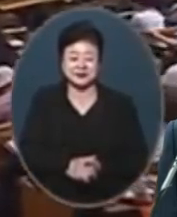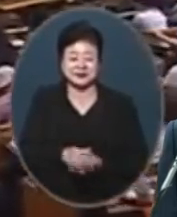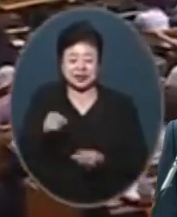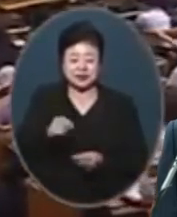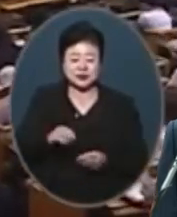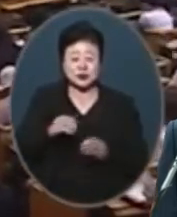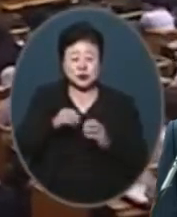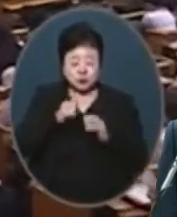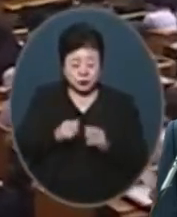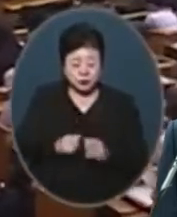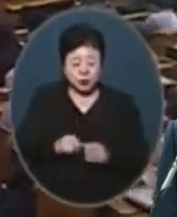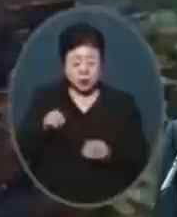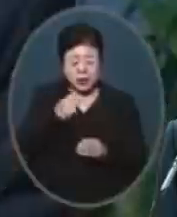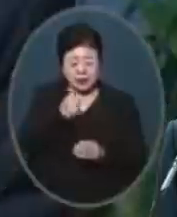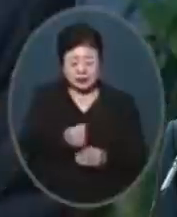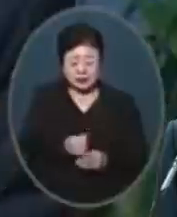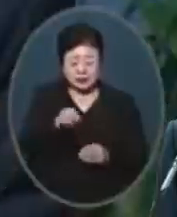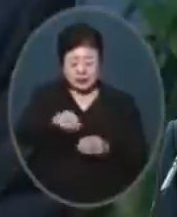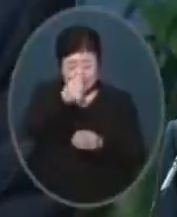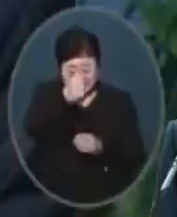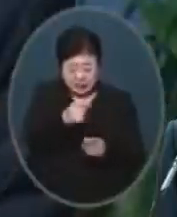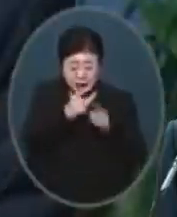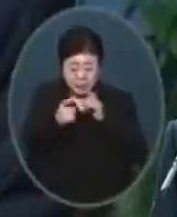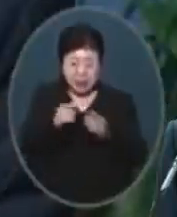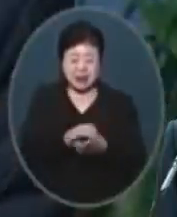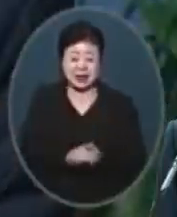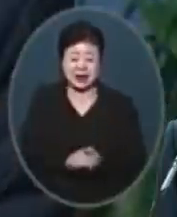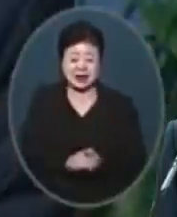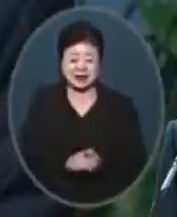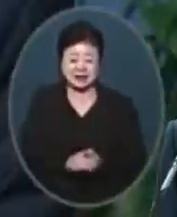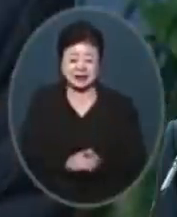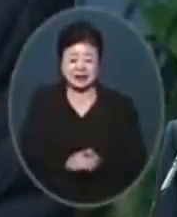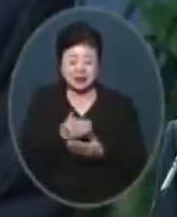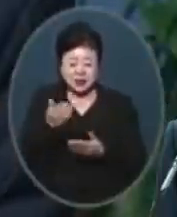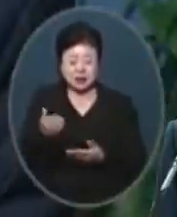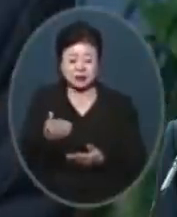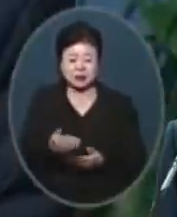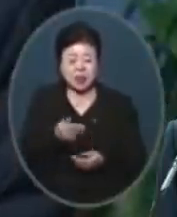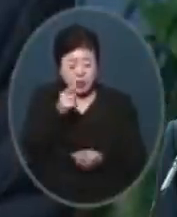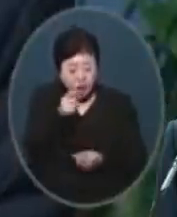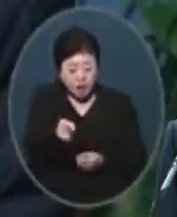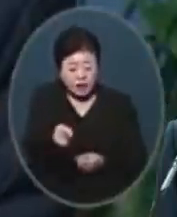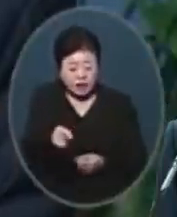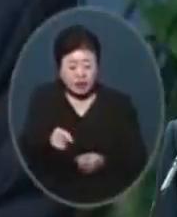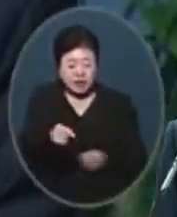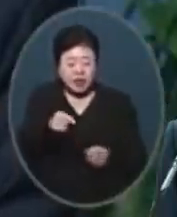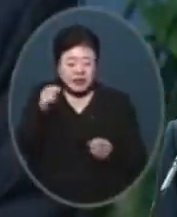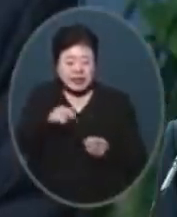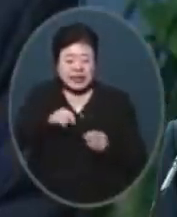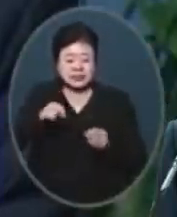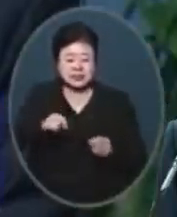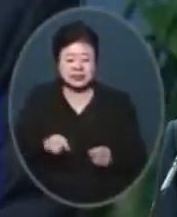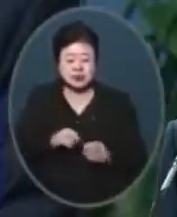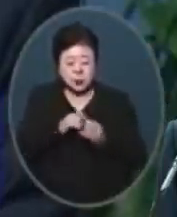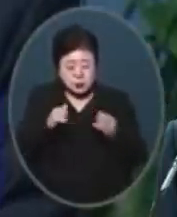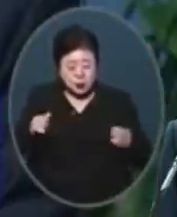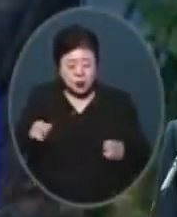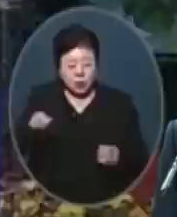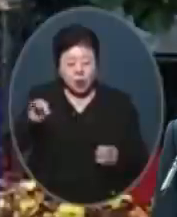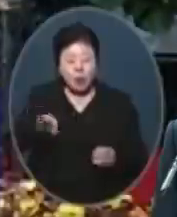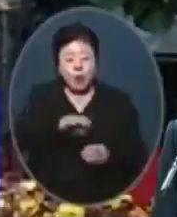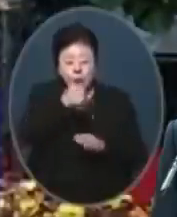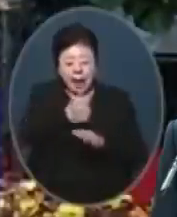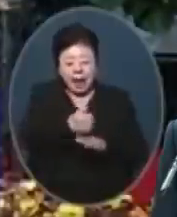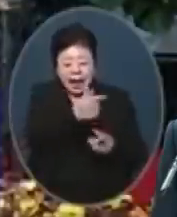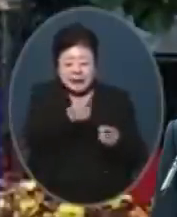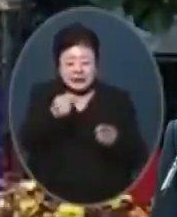택하신 족속이요 왕같은 제사장이라고 베드로가 말합니다. 여러분 보고 너희는 택하신 족속이요 왕같은